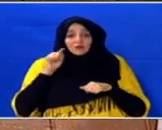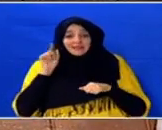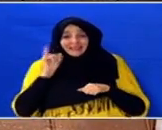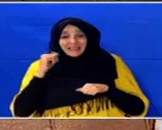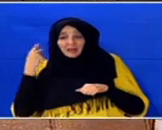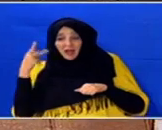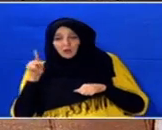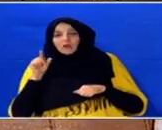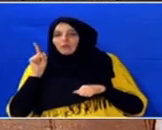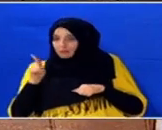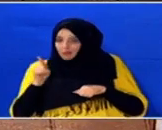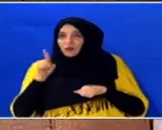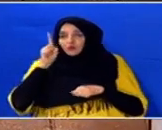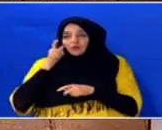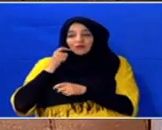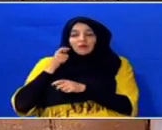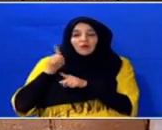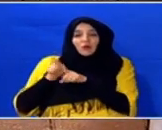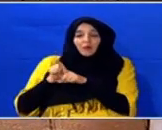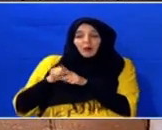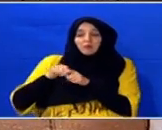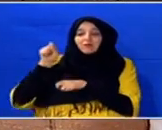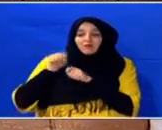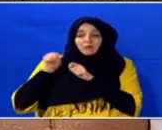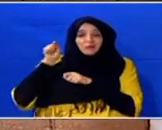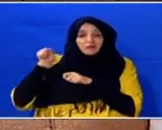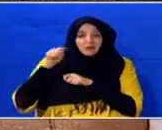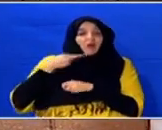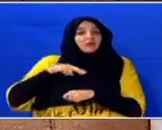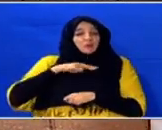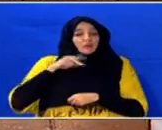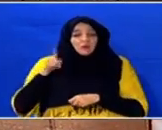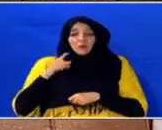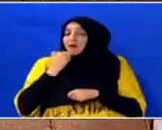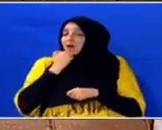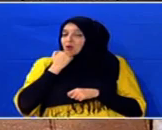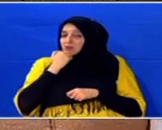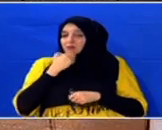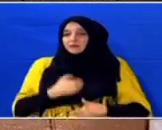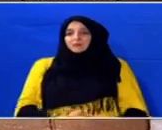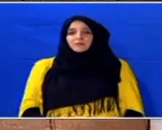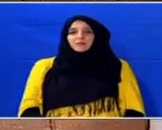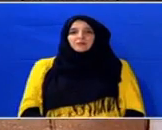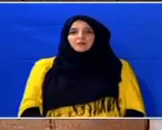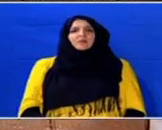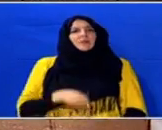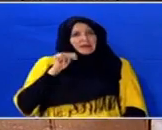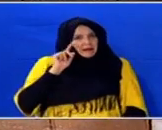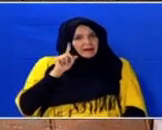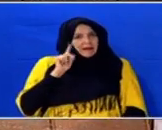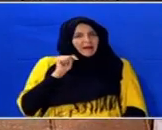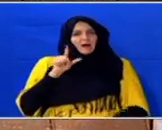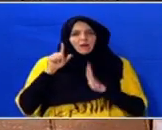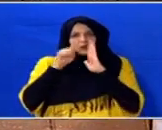شخص، فإذا حصل أذى للغير فهو يتحمل تبعات هذا الأذى. فهناك أحكام شرعية